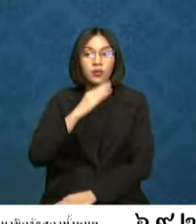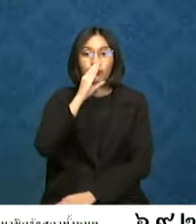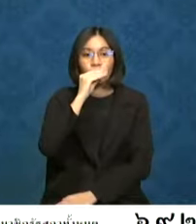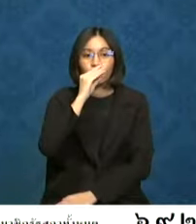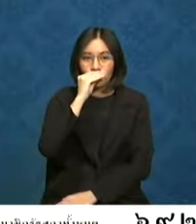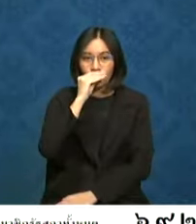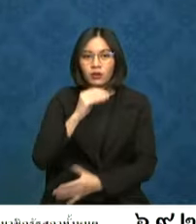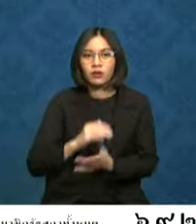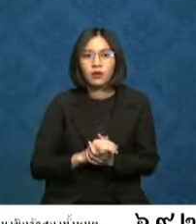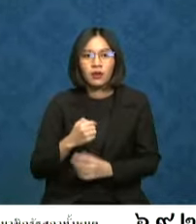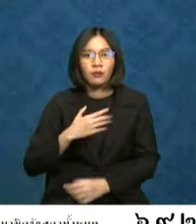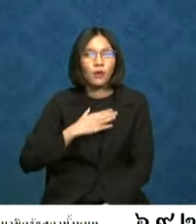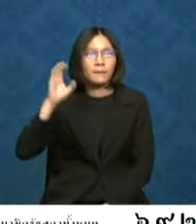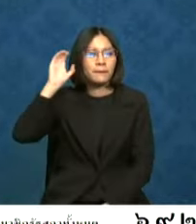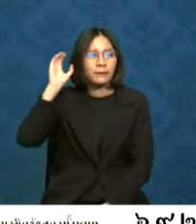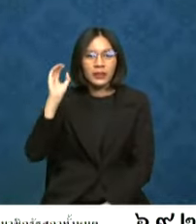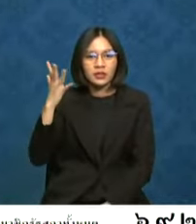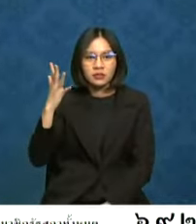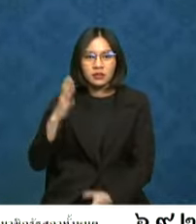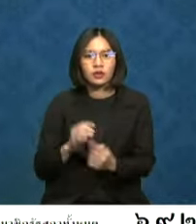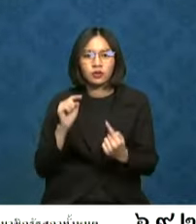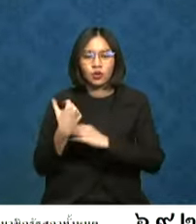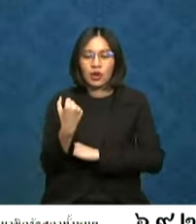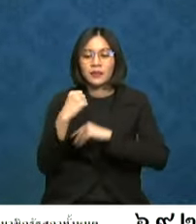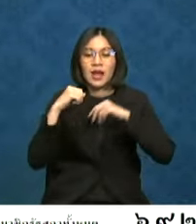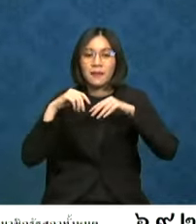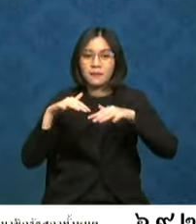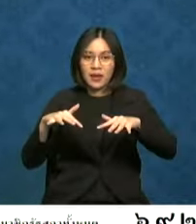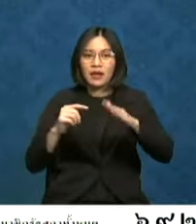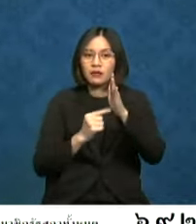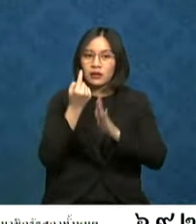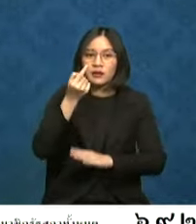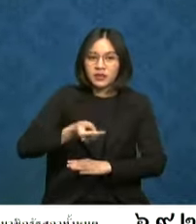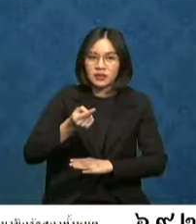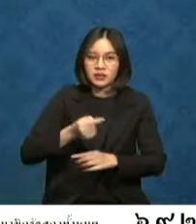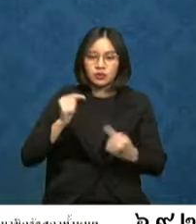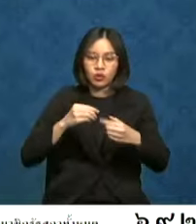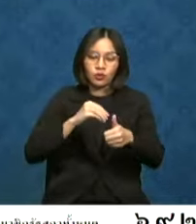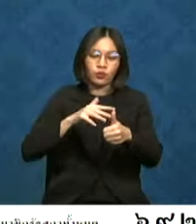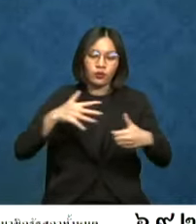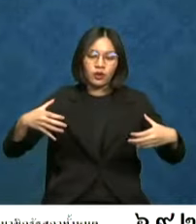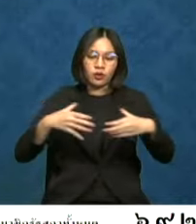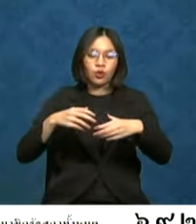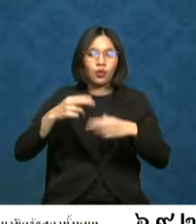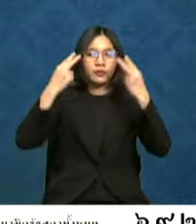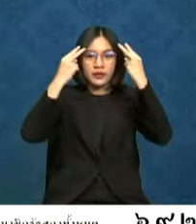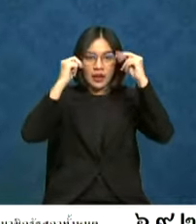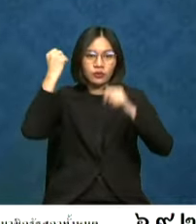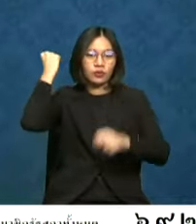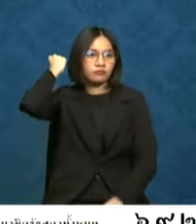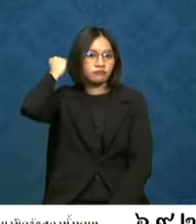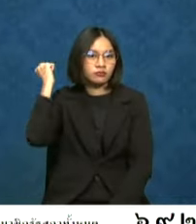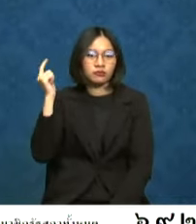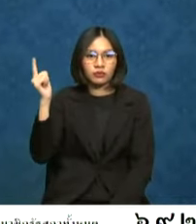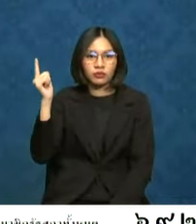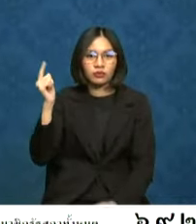บทำให้ผมไม่เชื่อเลยครับว่าการกระจายอำนดจะเกิดขึ้นภายใต้การนำร pitchingของไนรุกที่ชื่อแพร könnten